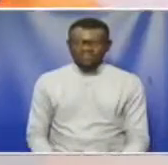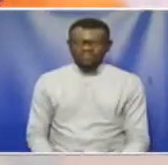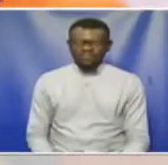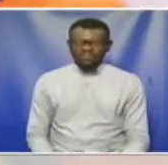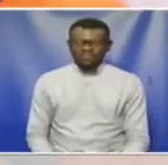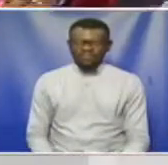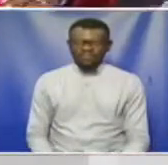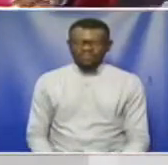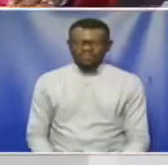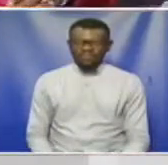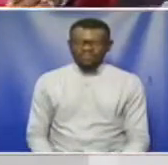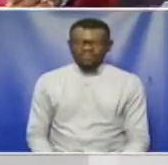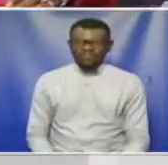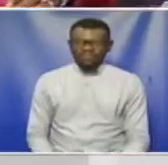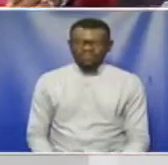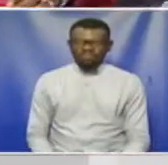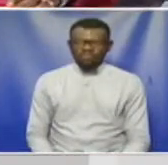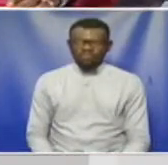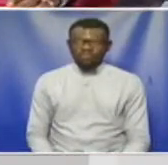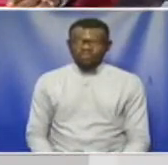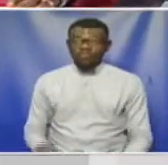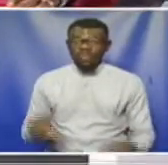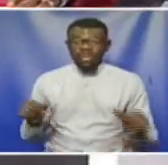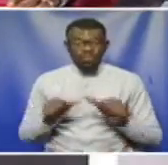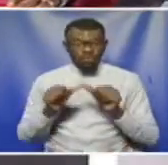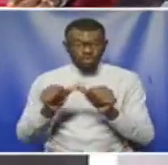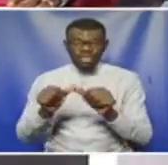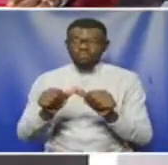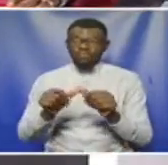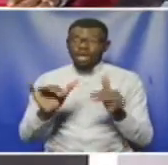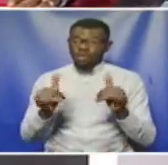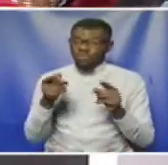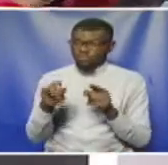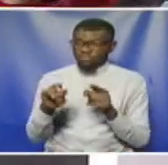Na mtazamaji, tukiendelea na taarifa zetu, wamiliki wa taasisi mbalimbali